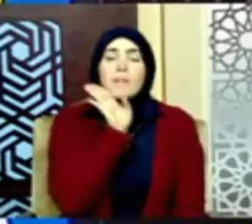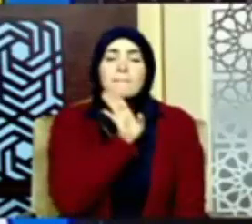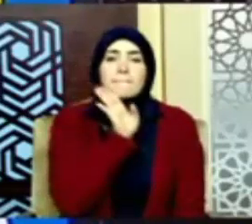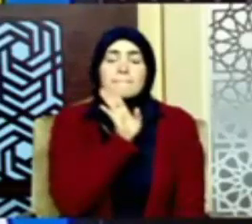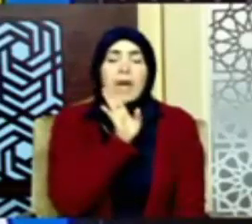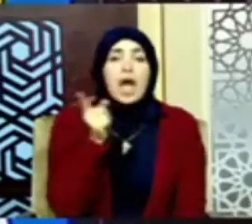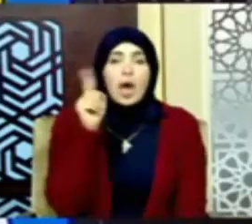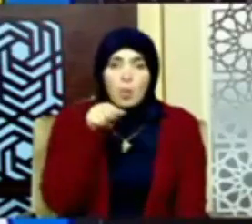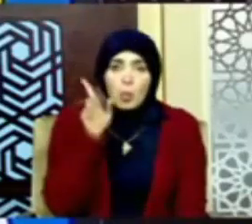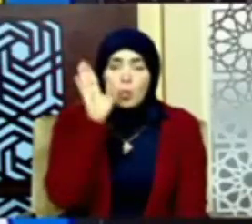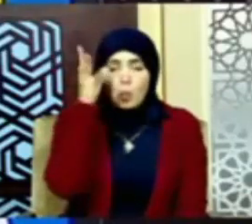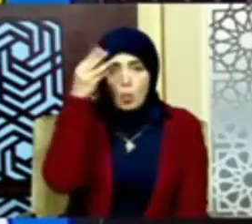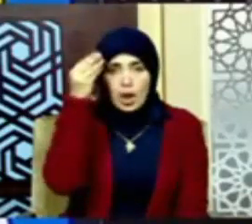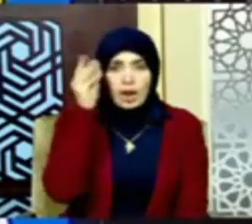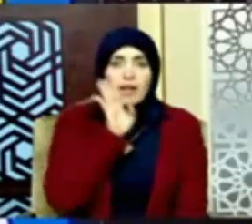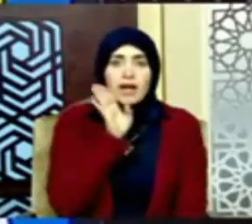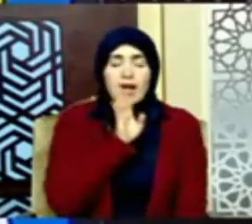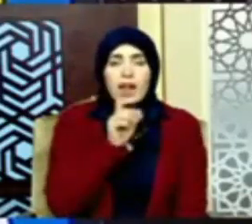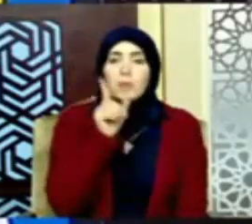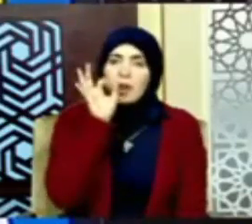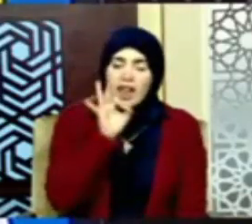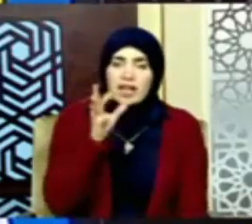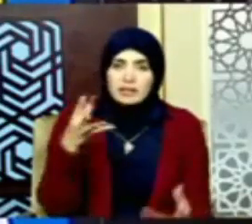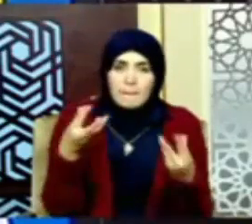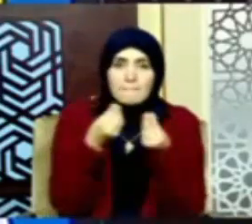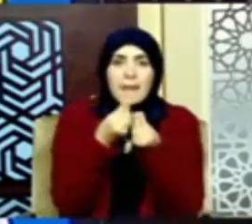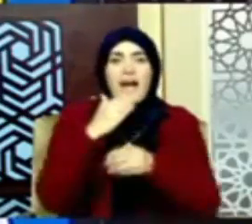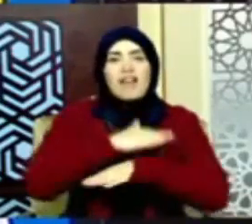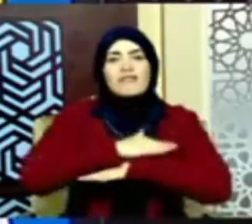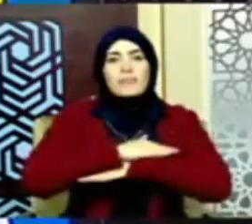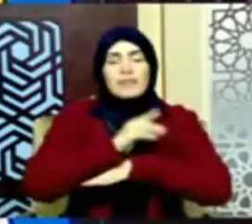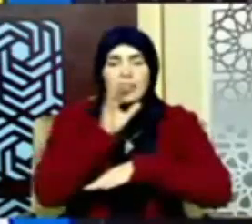والعلم ما لم تكتنفه شمائله،